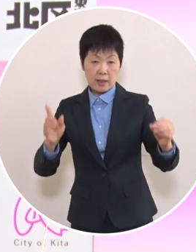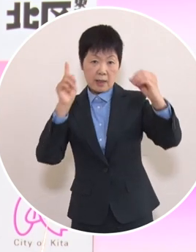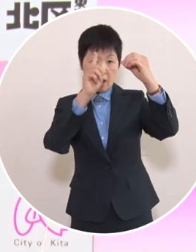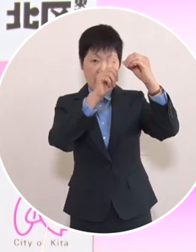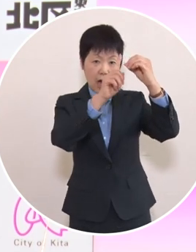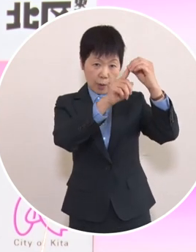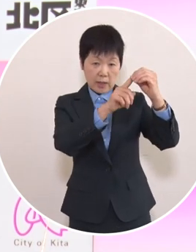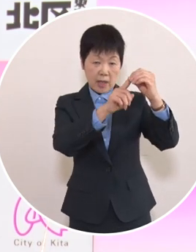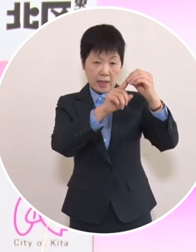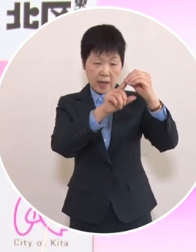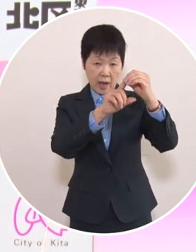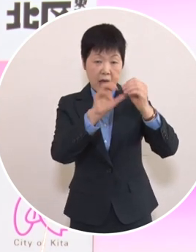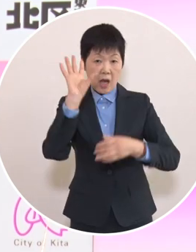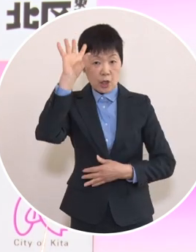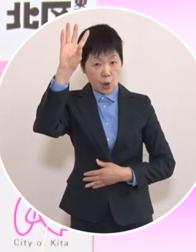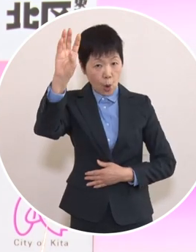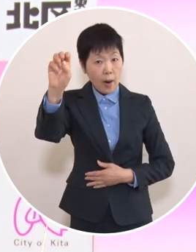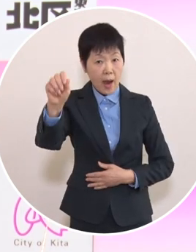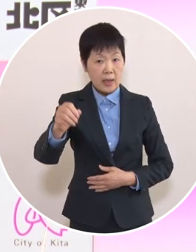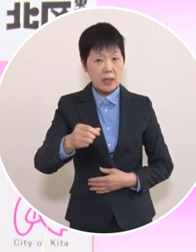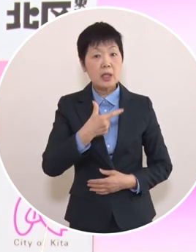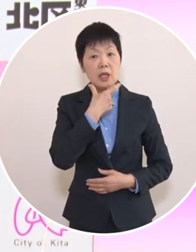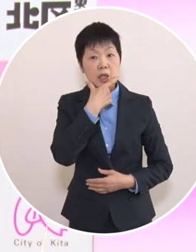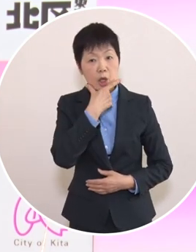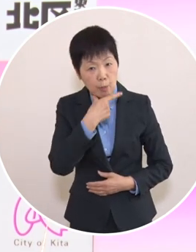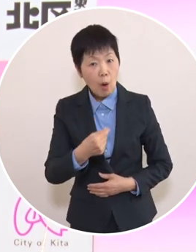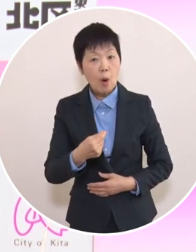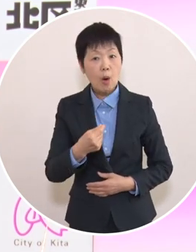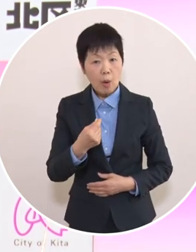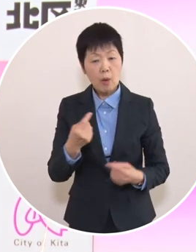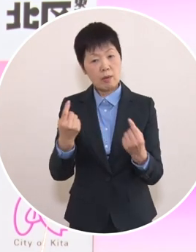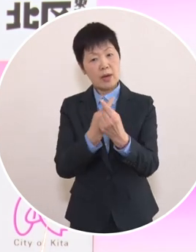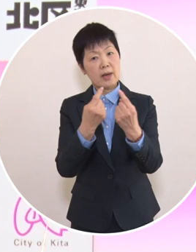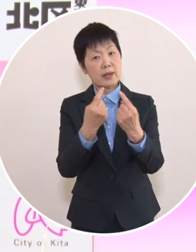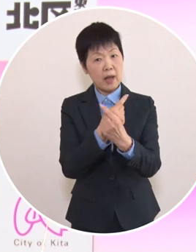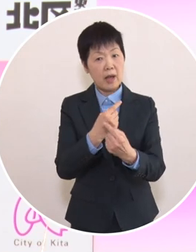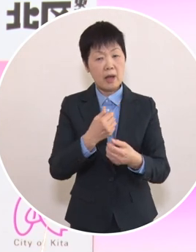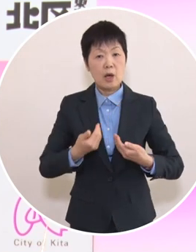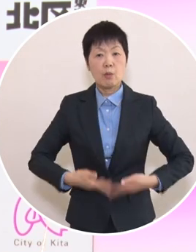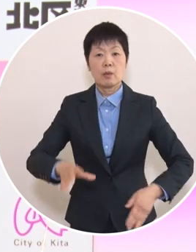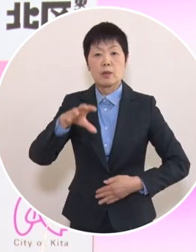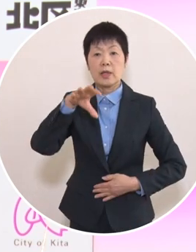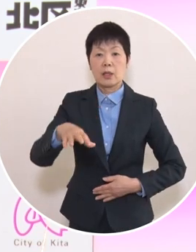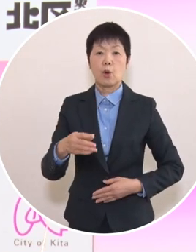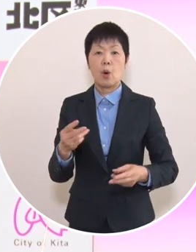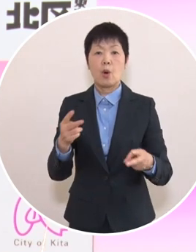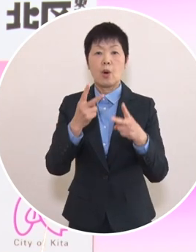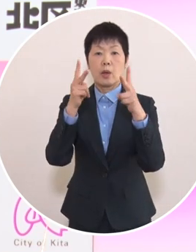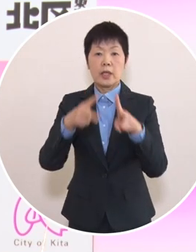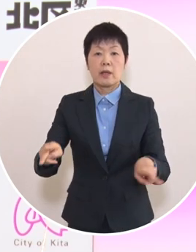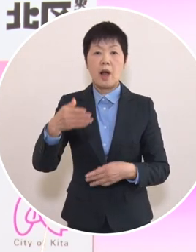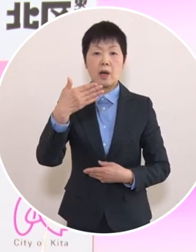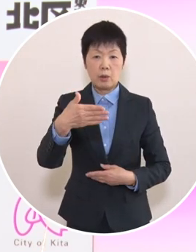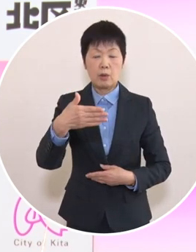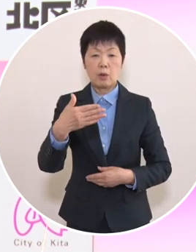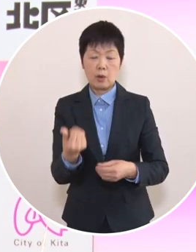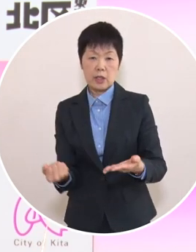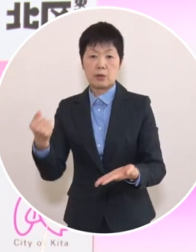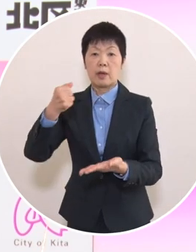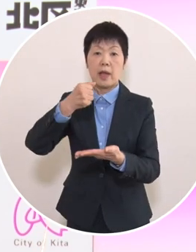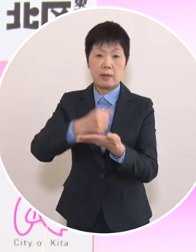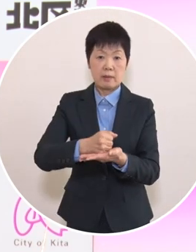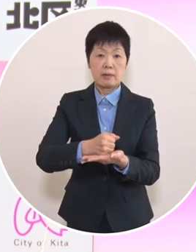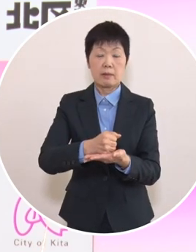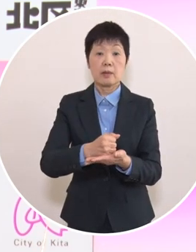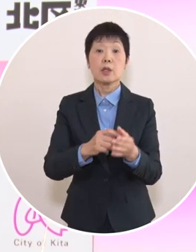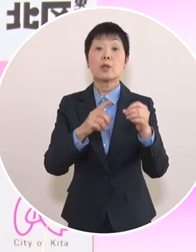を紡ぐ故郷支度を実現するため感情論ではなく財源など